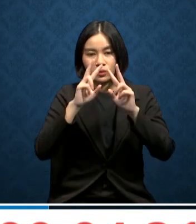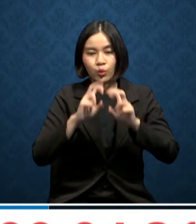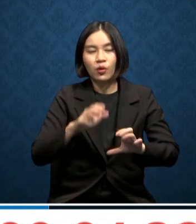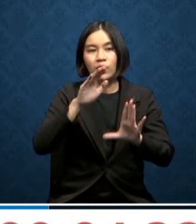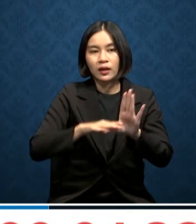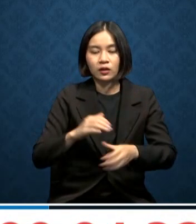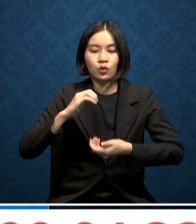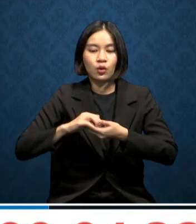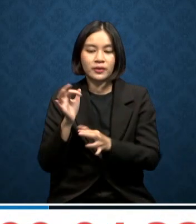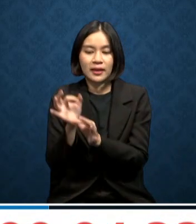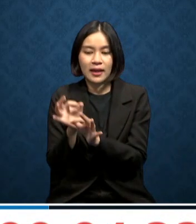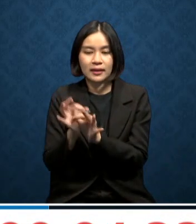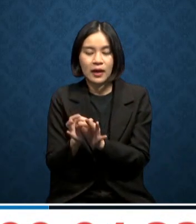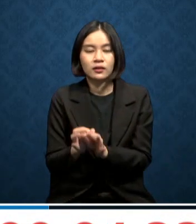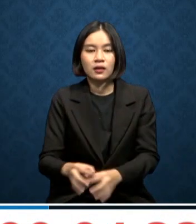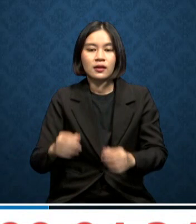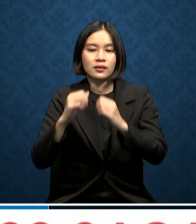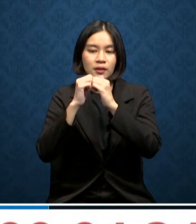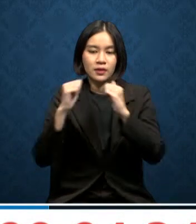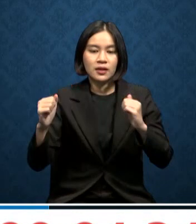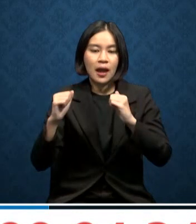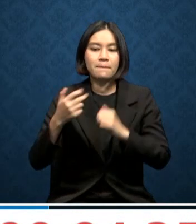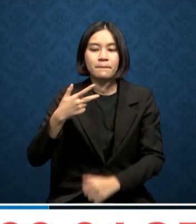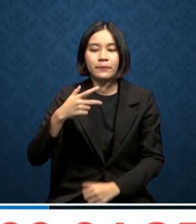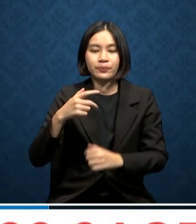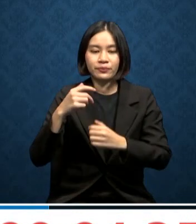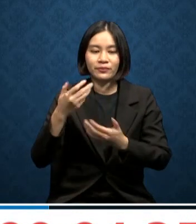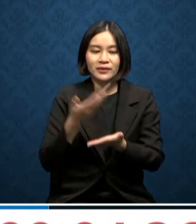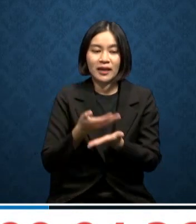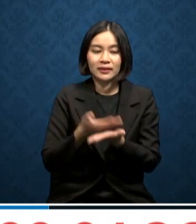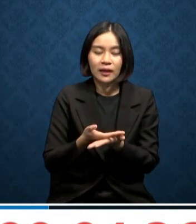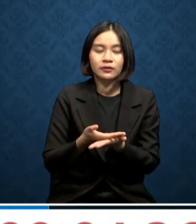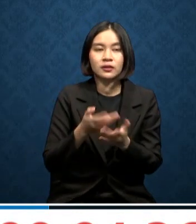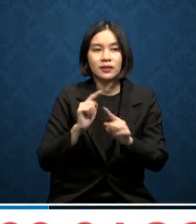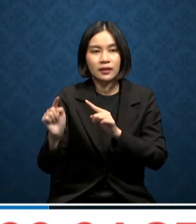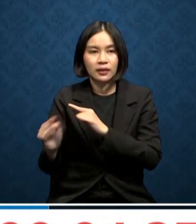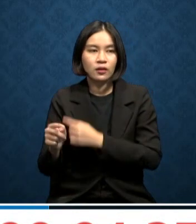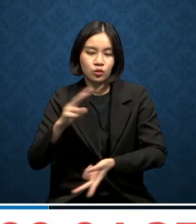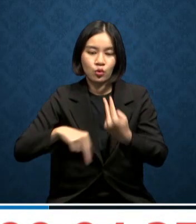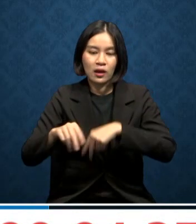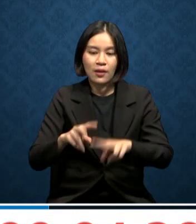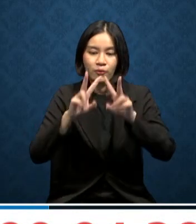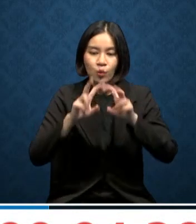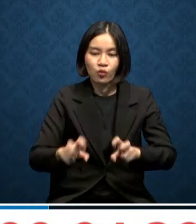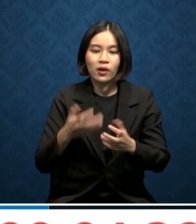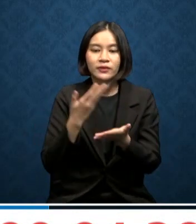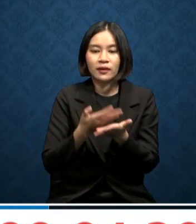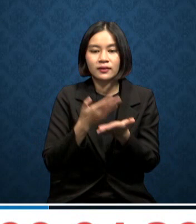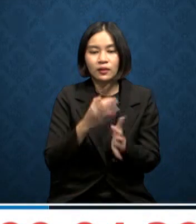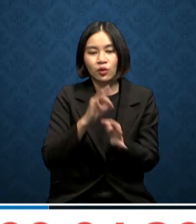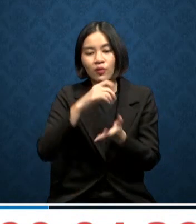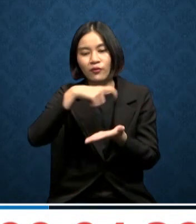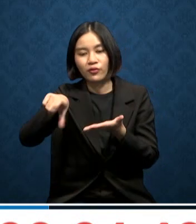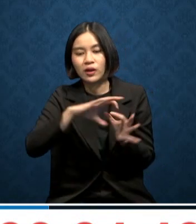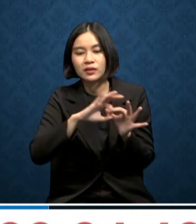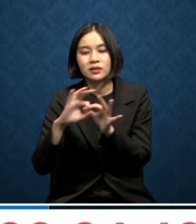ได้ร่วมกับธนาคารและสำหงานป้กและปาบปราบกฝอกเงินและเมการมาตรการตรวสอบคดคองเบรโทรสัท Mobile Bankingที่ผ